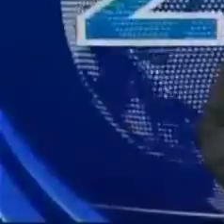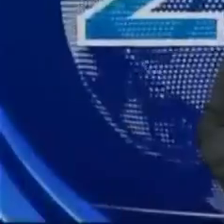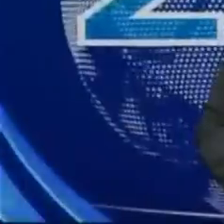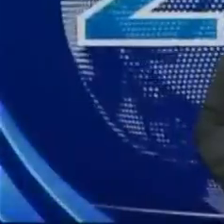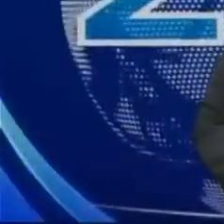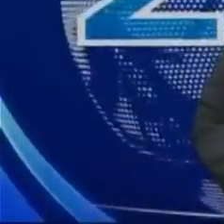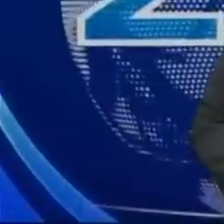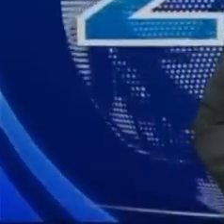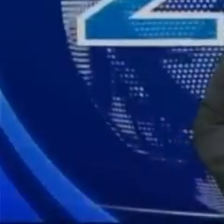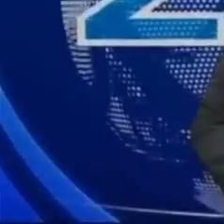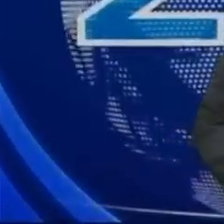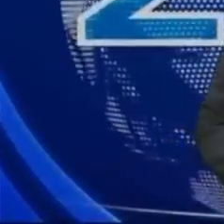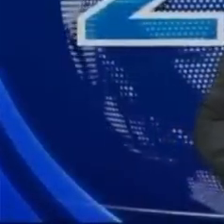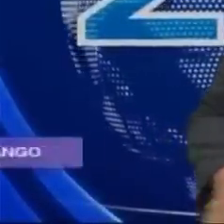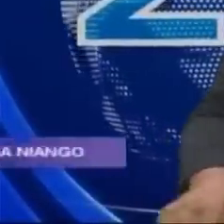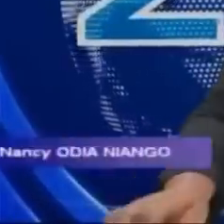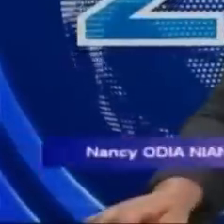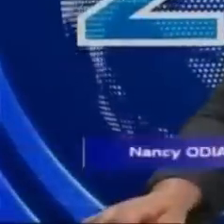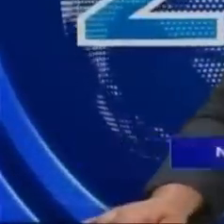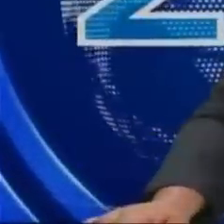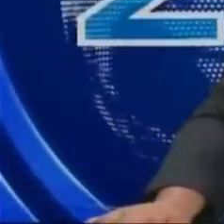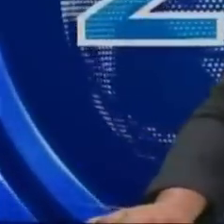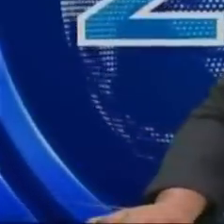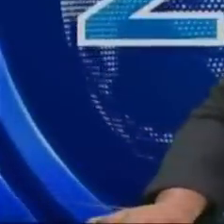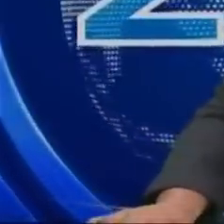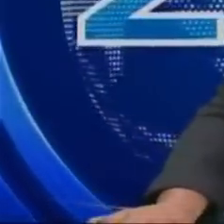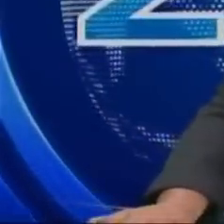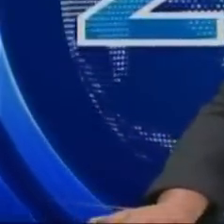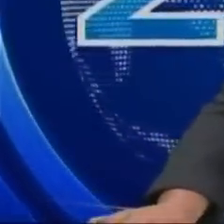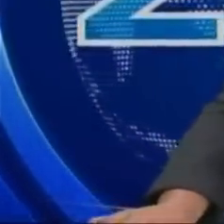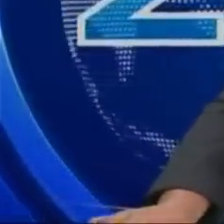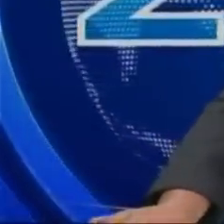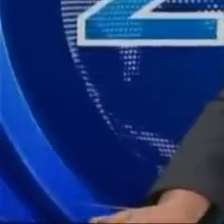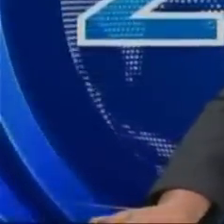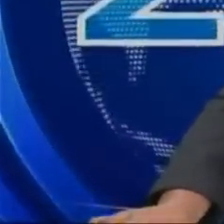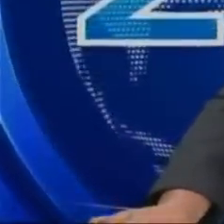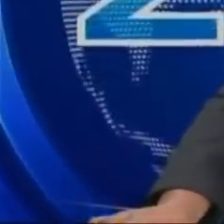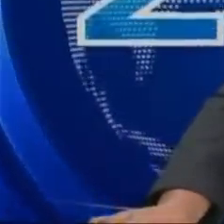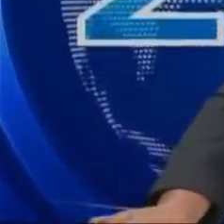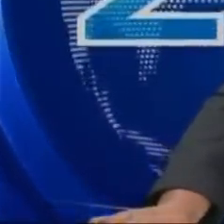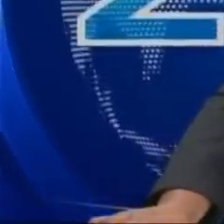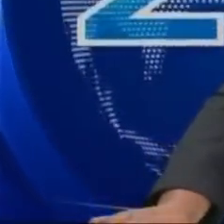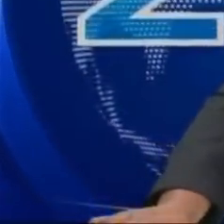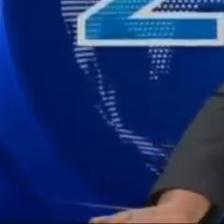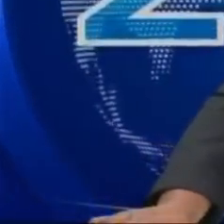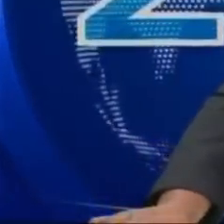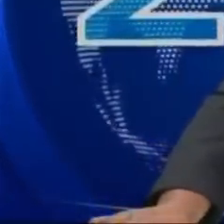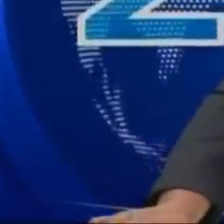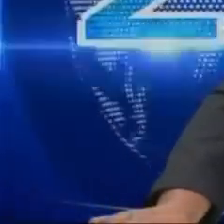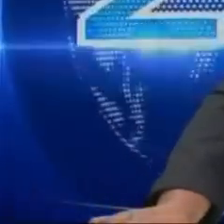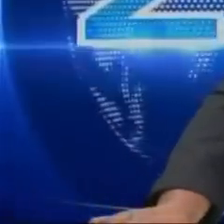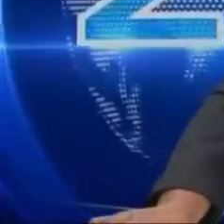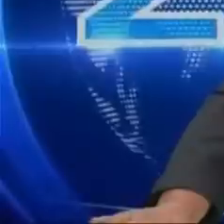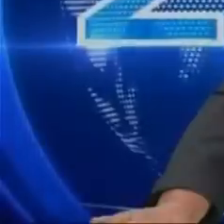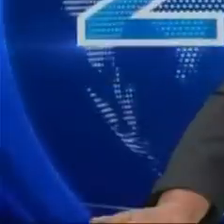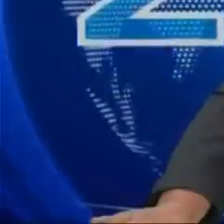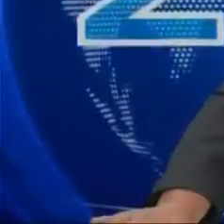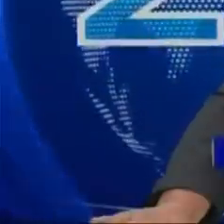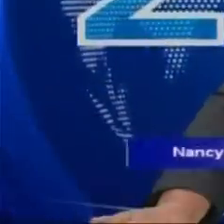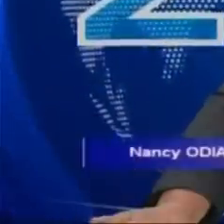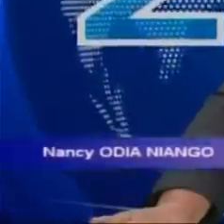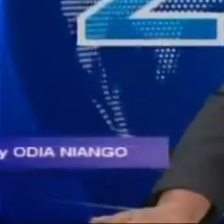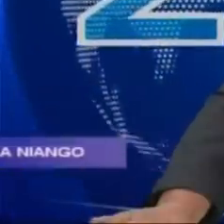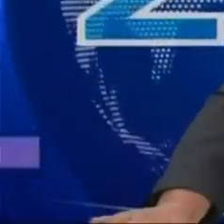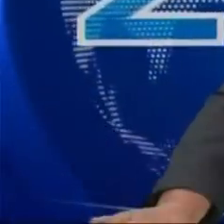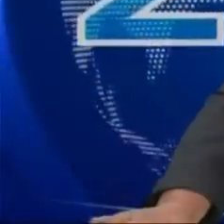complaisance. Bonsoir. Comme annoncé dans les titres, la Commission électorale nationale indépendante voudrait s'assurer que la liste provisoire